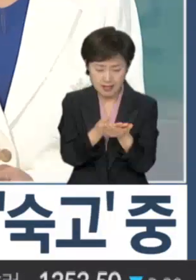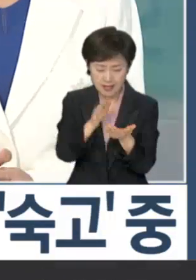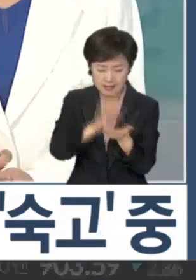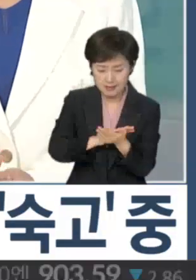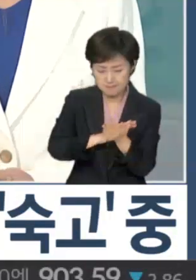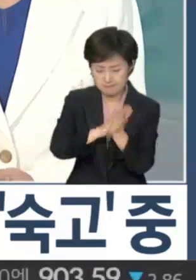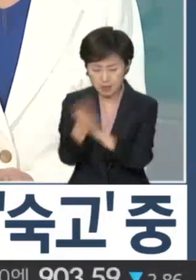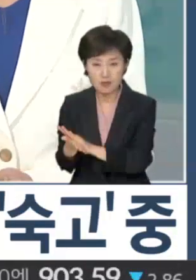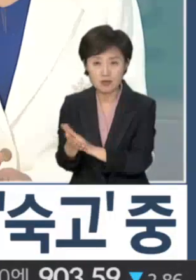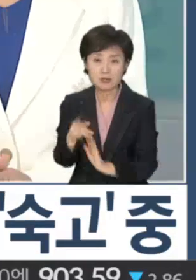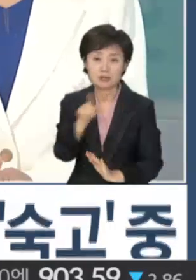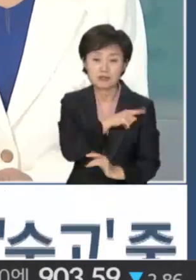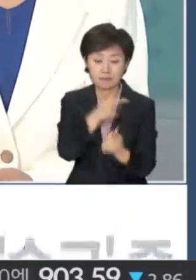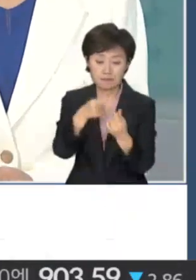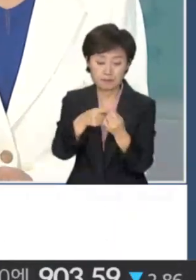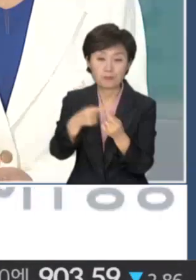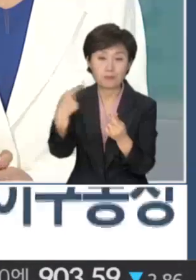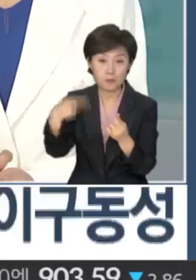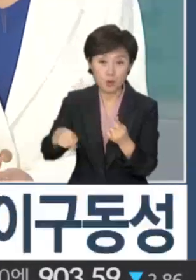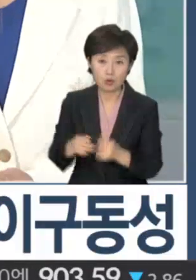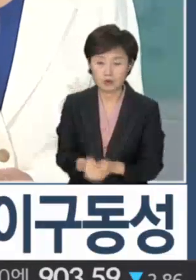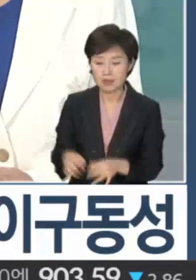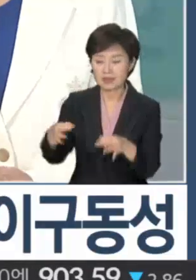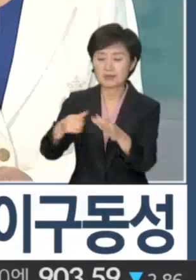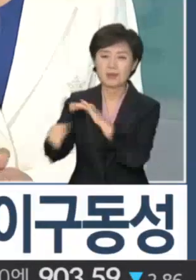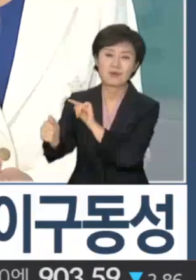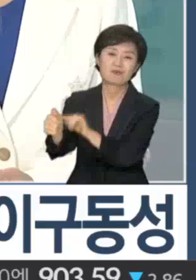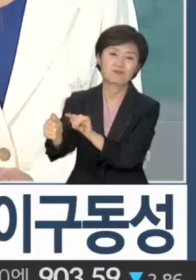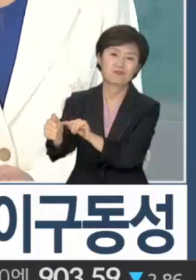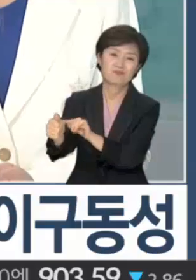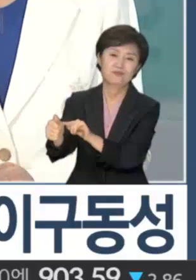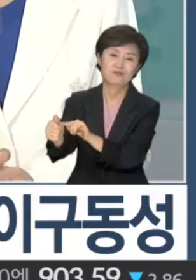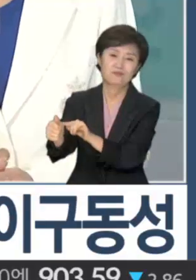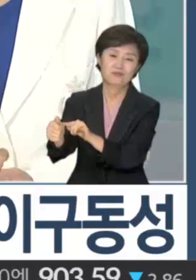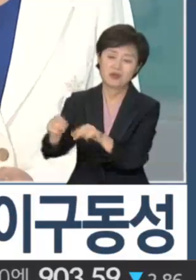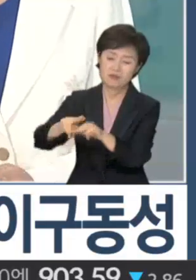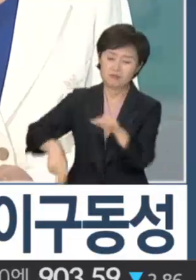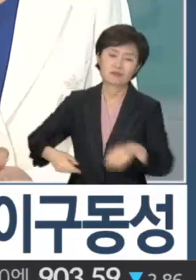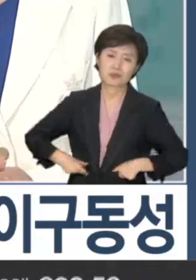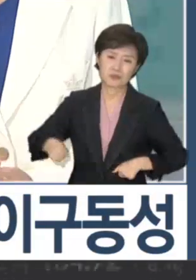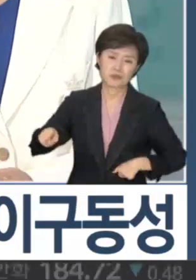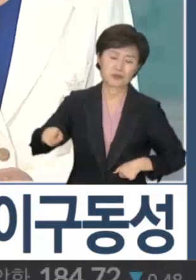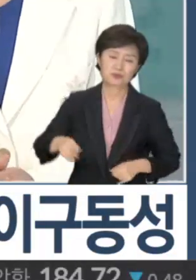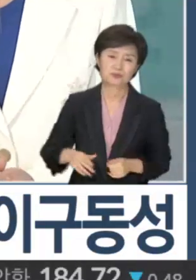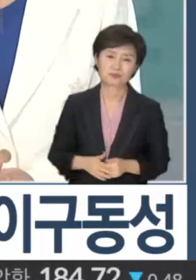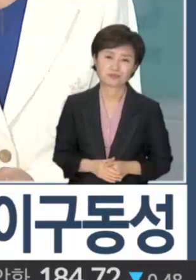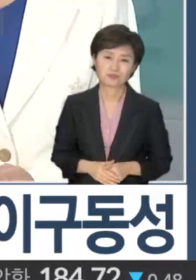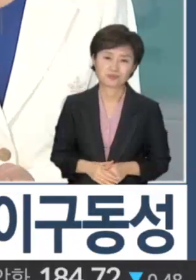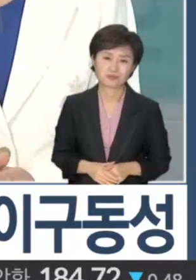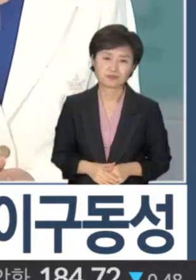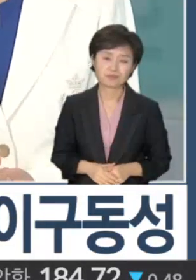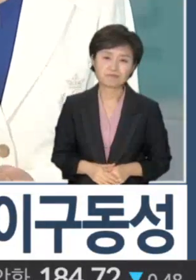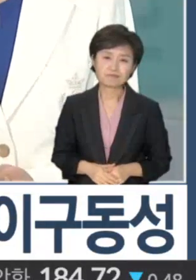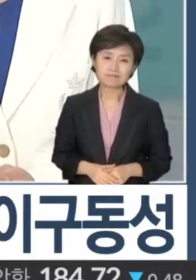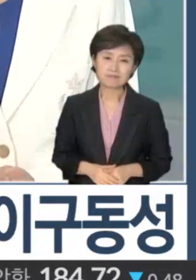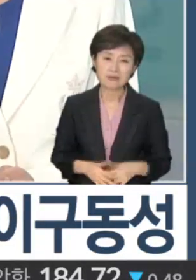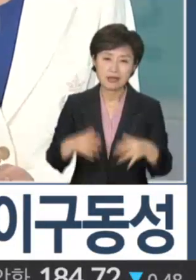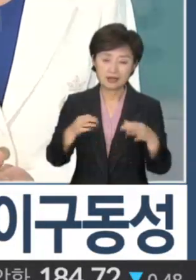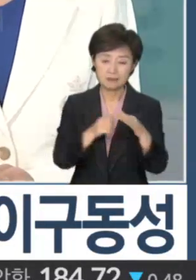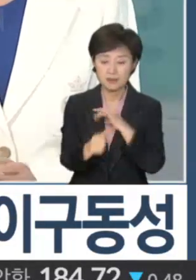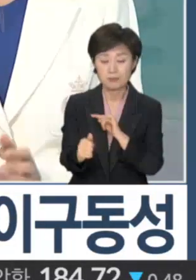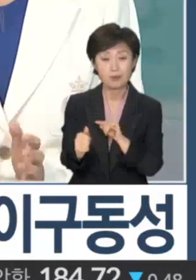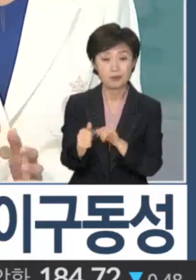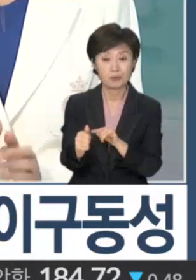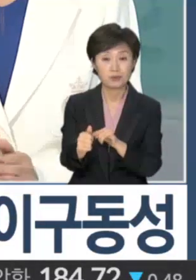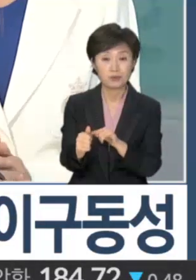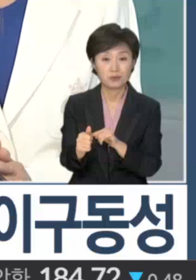먼저 해야 될 그 분은 김기현 대표가 내려놓는 거라고 생각을 아직도 하고 있습니다. 그런데 뭐 김기현